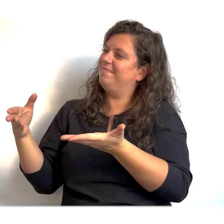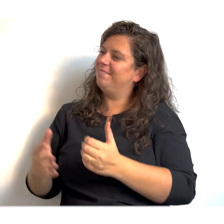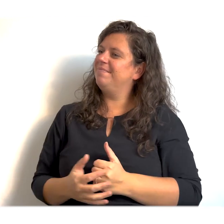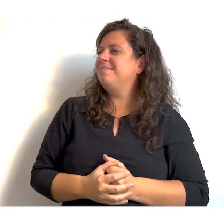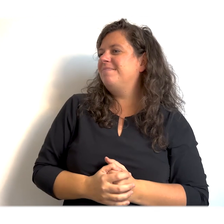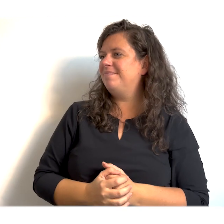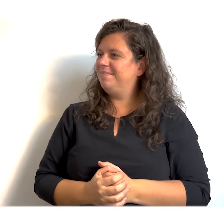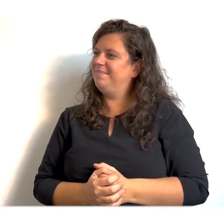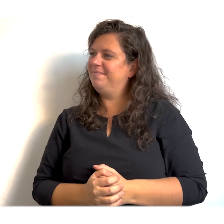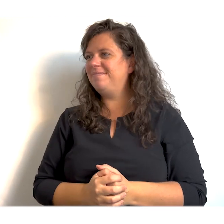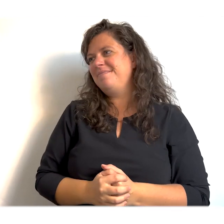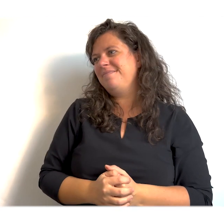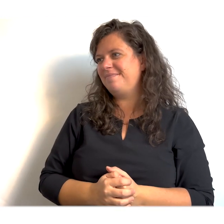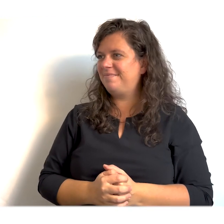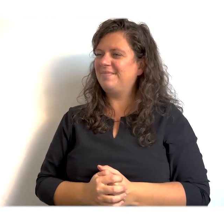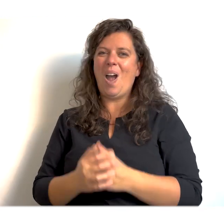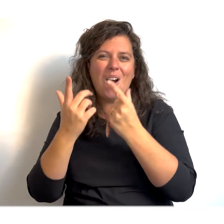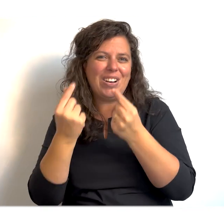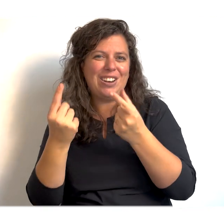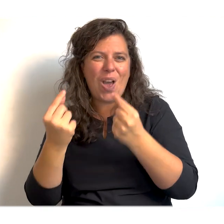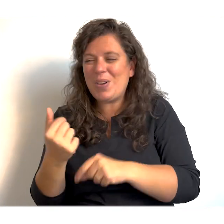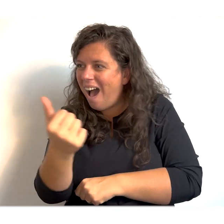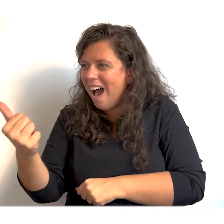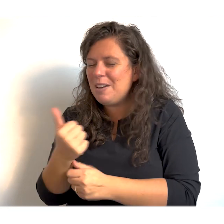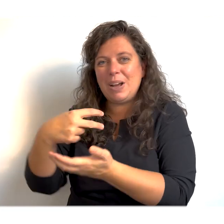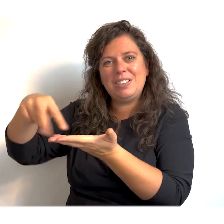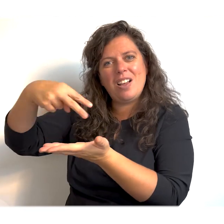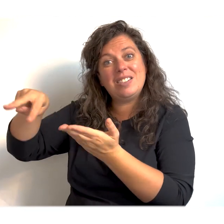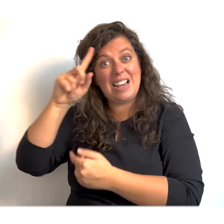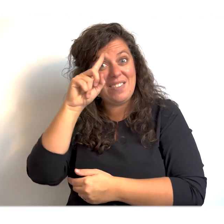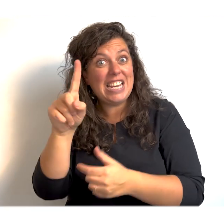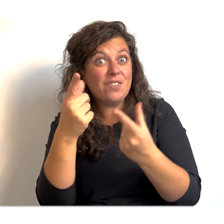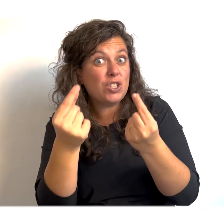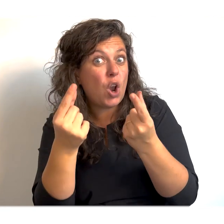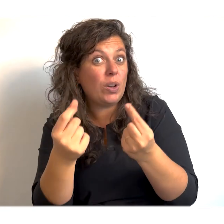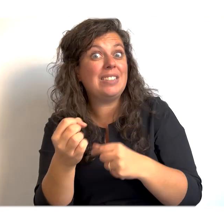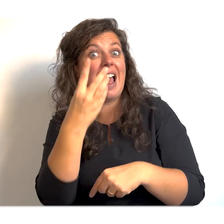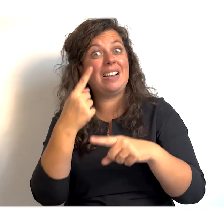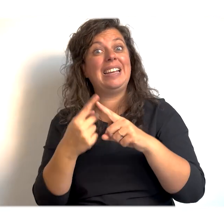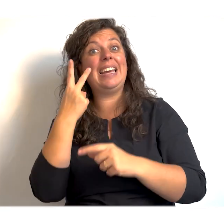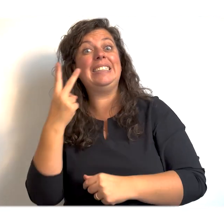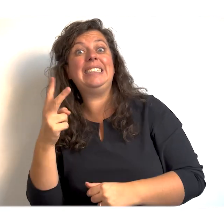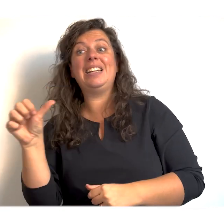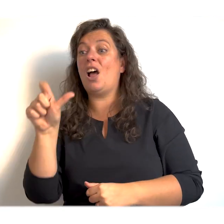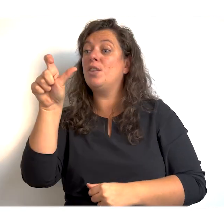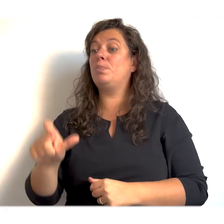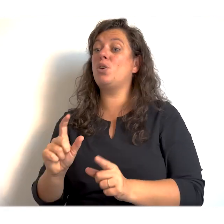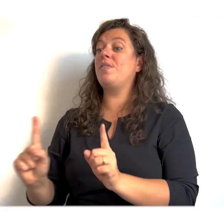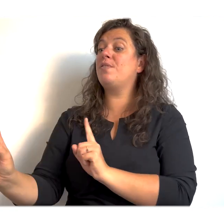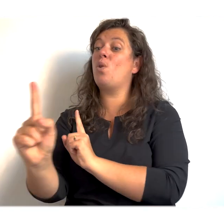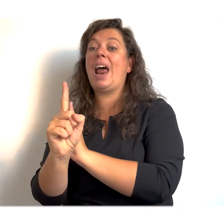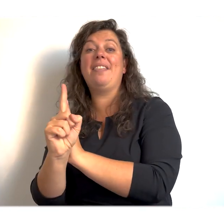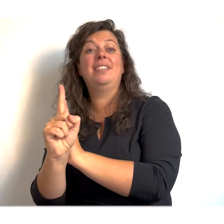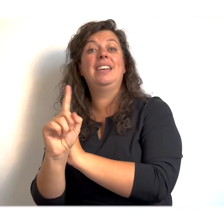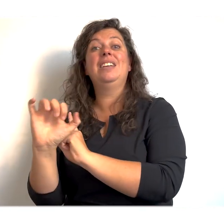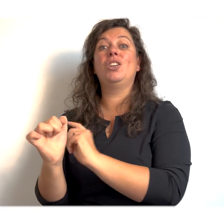Oh, wat leuk, Sophie. Allemaal dansen. En weet je wat zo leuk is? Je ziet steeds een andere weer even vooraan. Dan is die eventjes